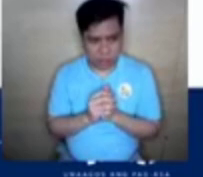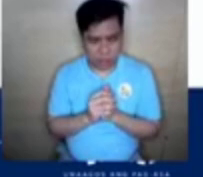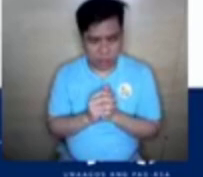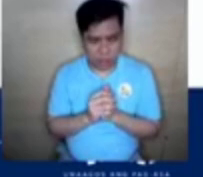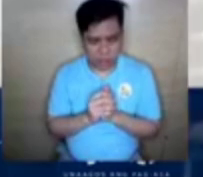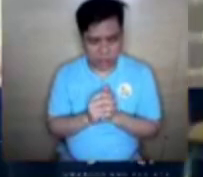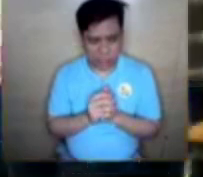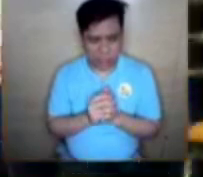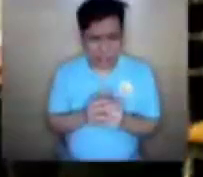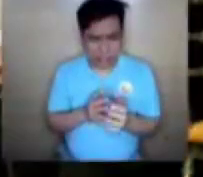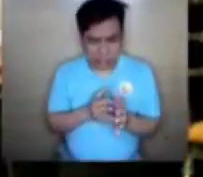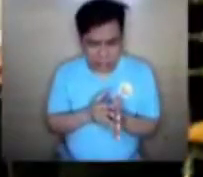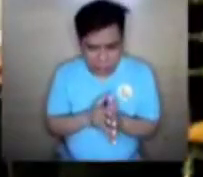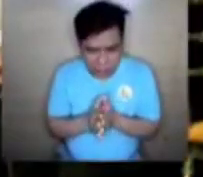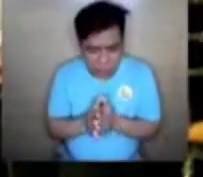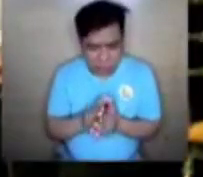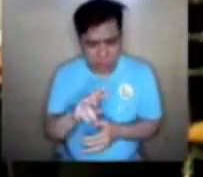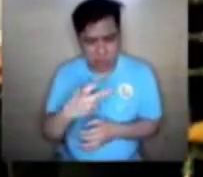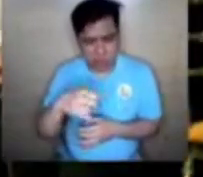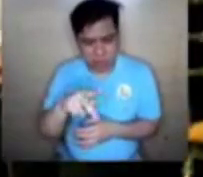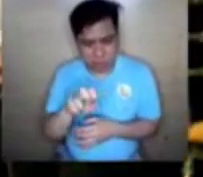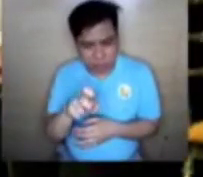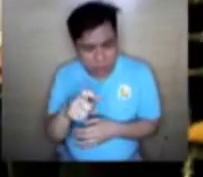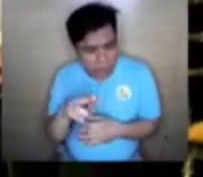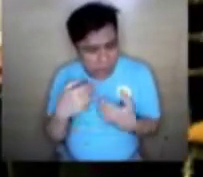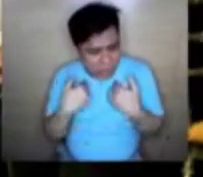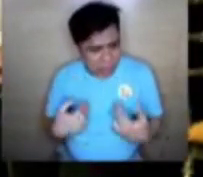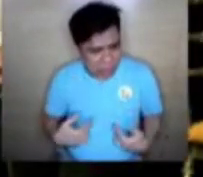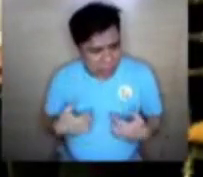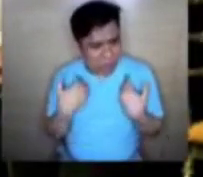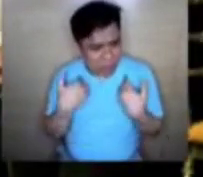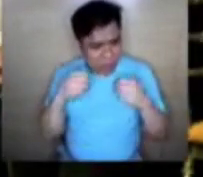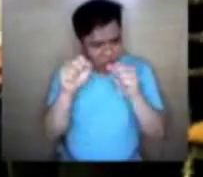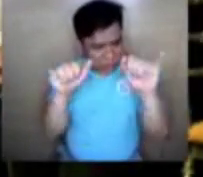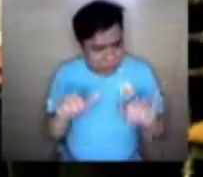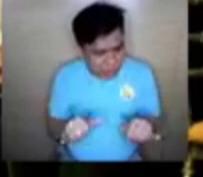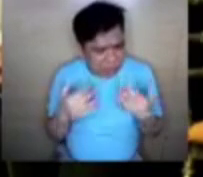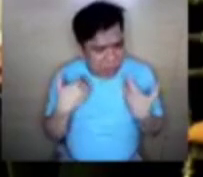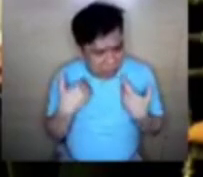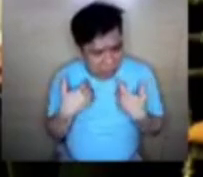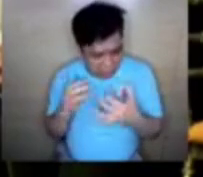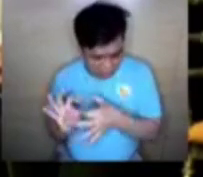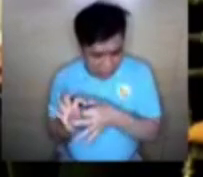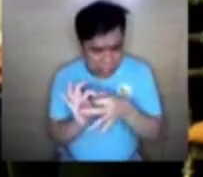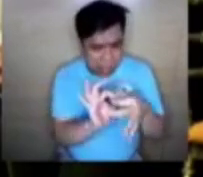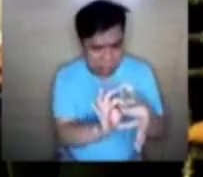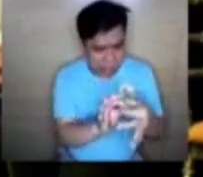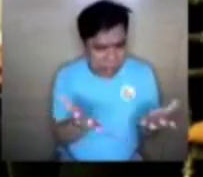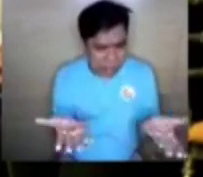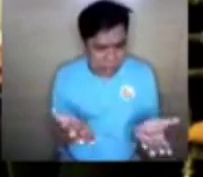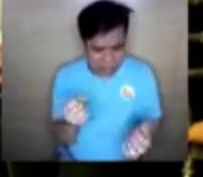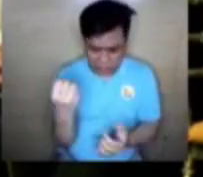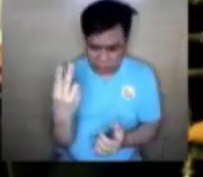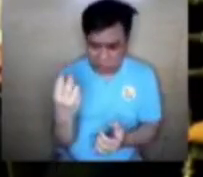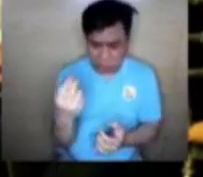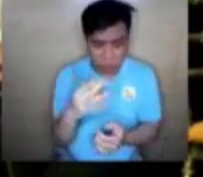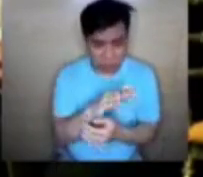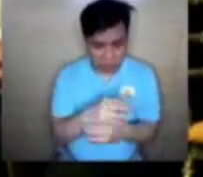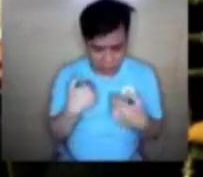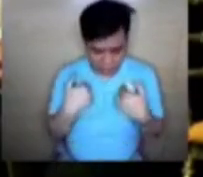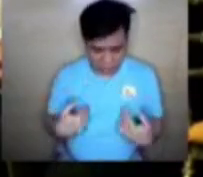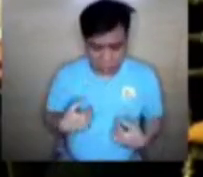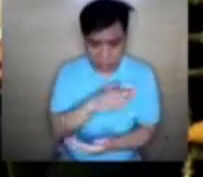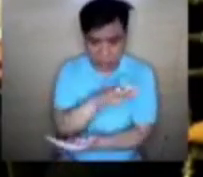inagsisikapan natin, nasimulan na natin ang pagpapakilala ng IT system na may interconnectivity sa 12 health center